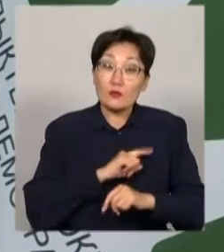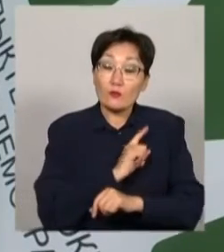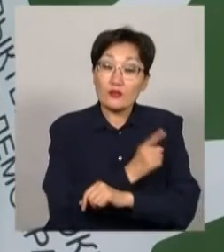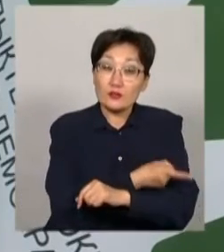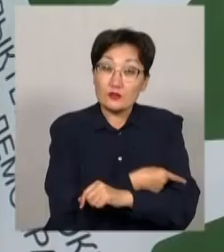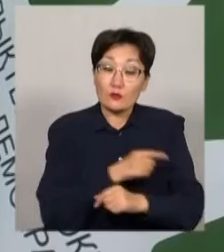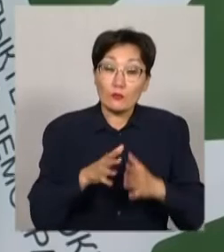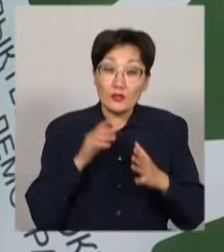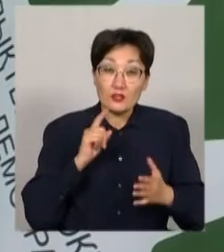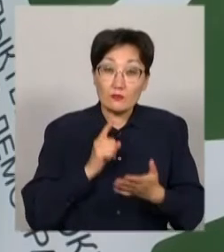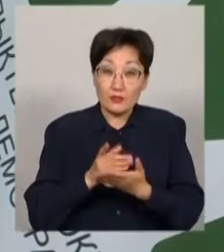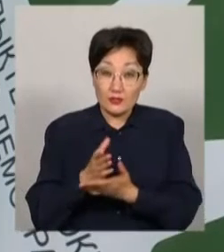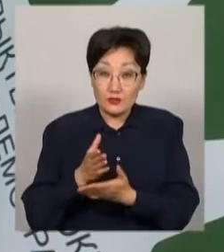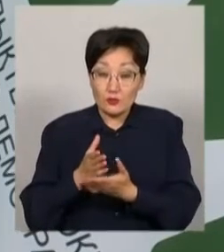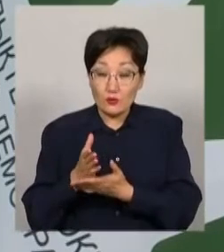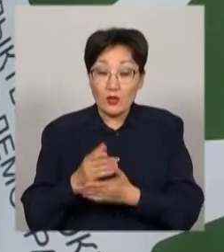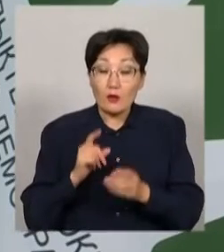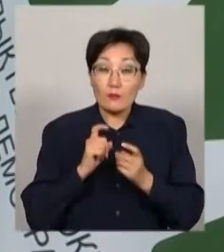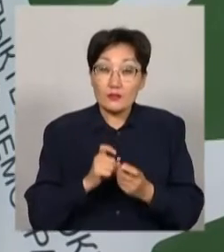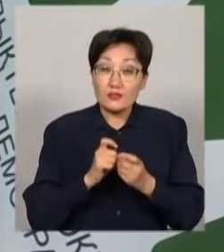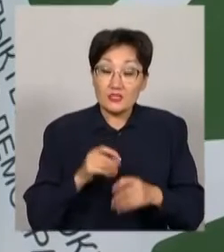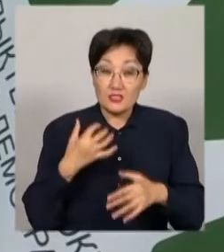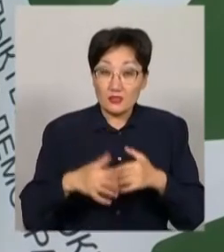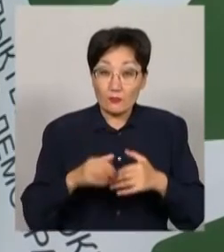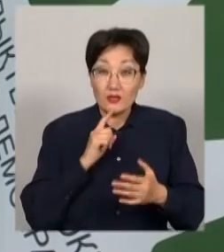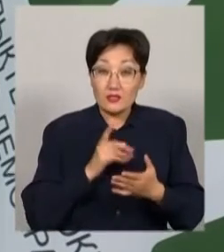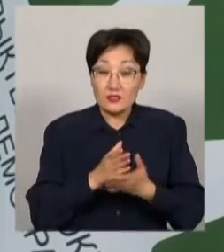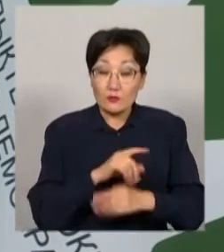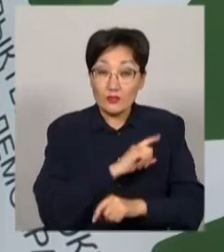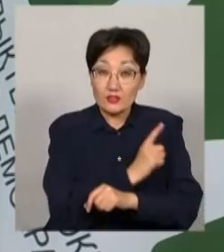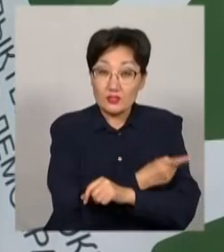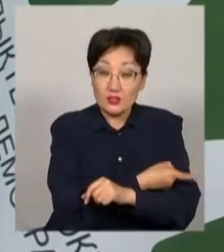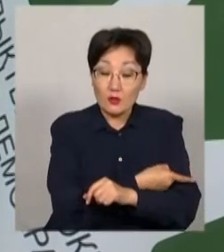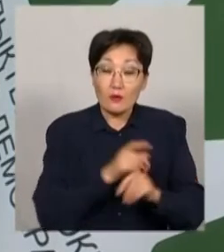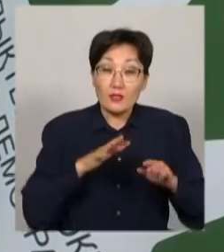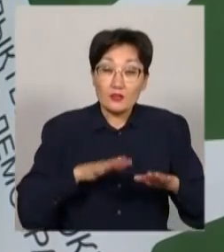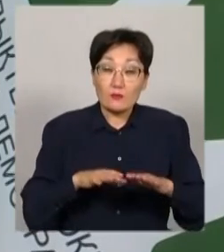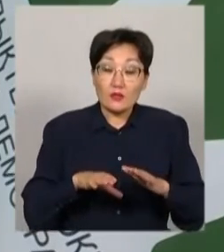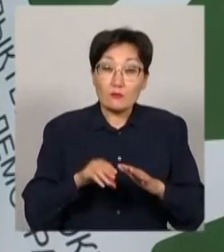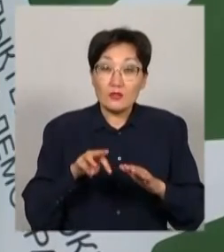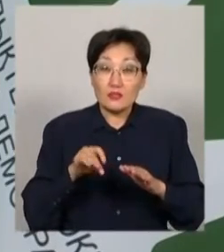большую политическую борьбу среди политических сил именно на место мажилиса.